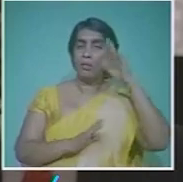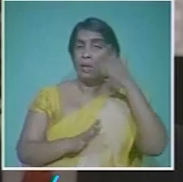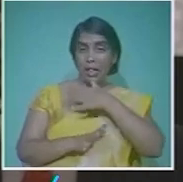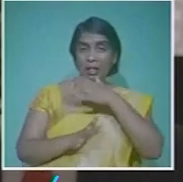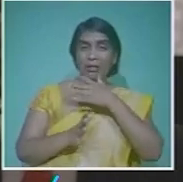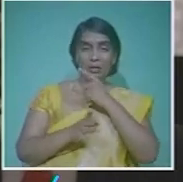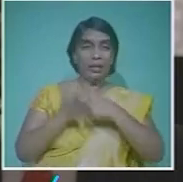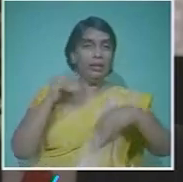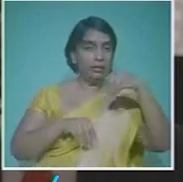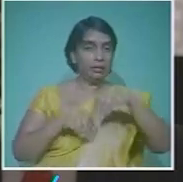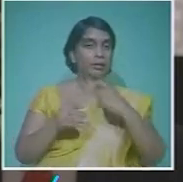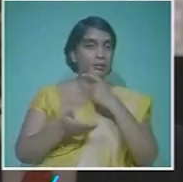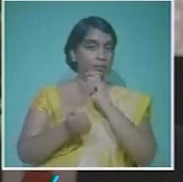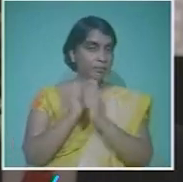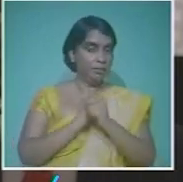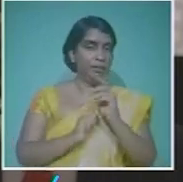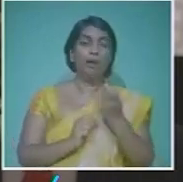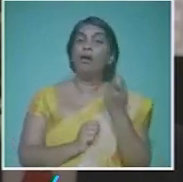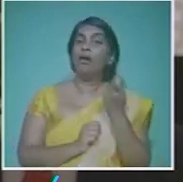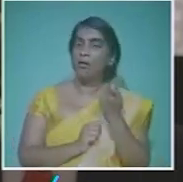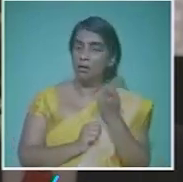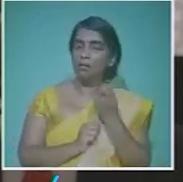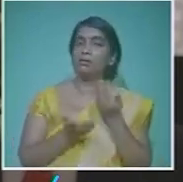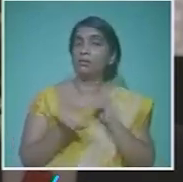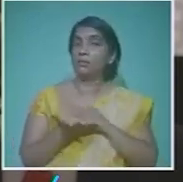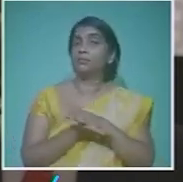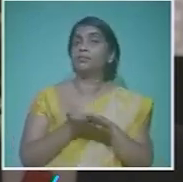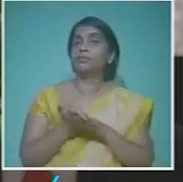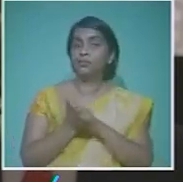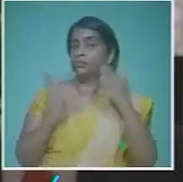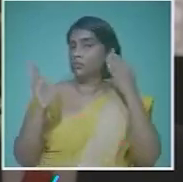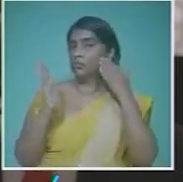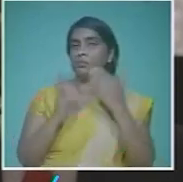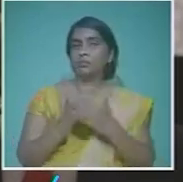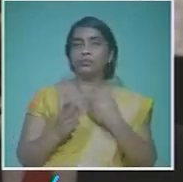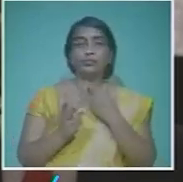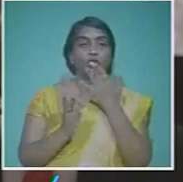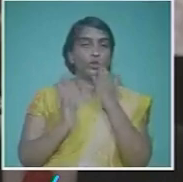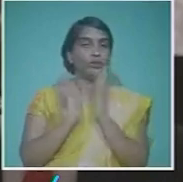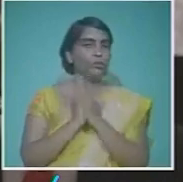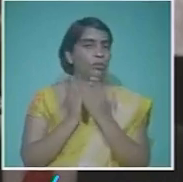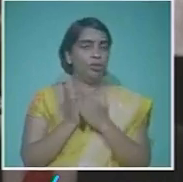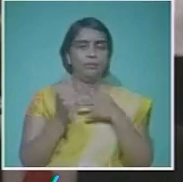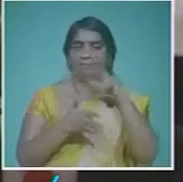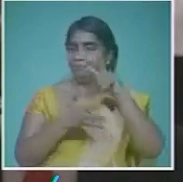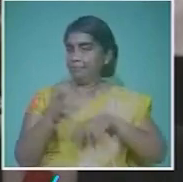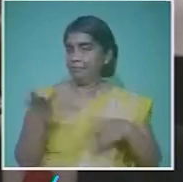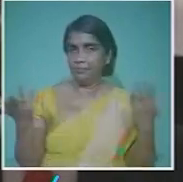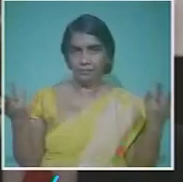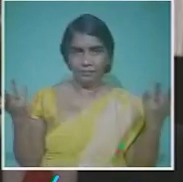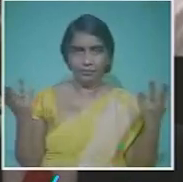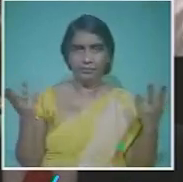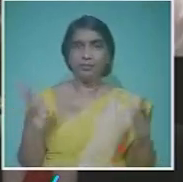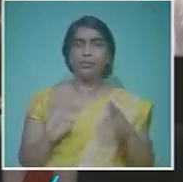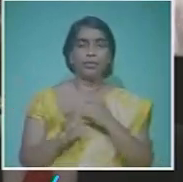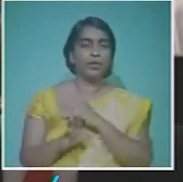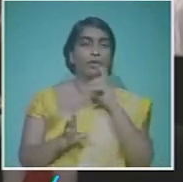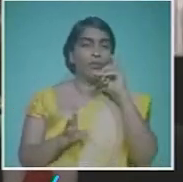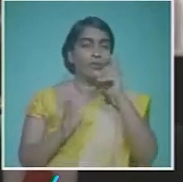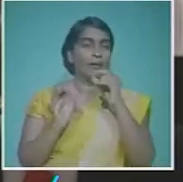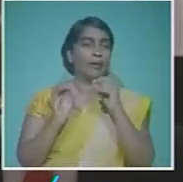දේශපාලන ප්‍රතිසංස්කරණයකට වඩා ආර්ථික ප්‍රතිසංස්කරණයක් කියන එකවත් අපි ඉස්කෝලේ පොත්වලවත් කියවලා නැහැ.